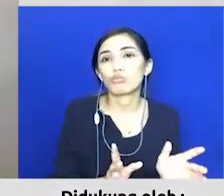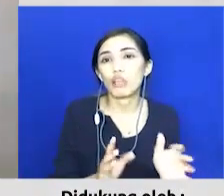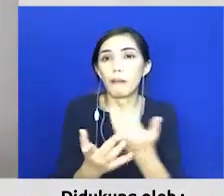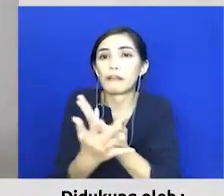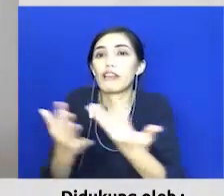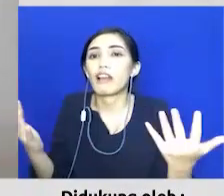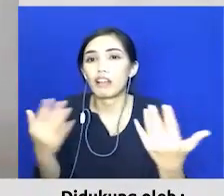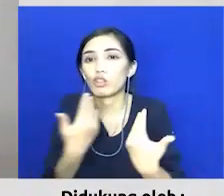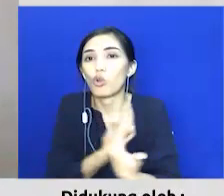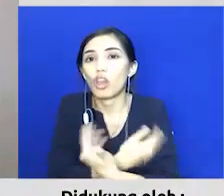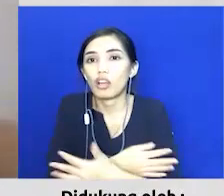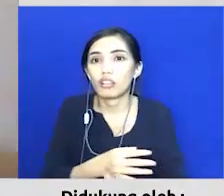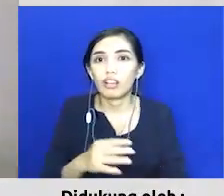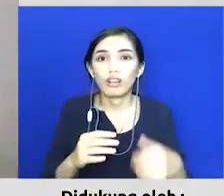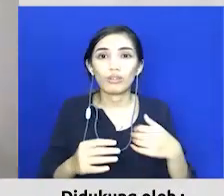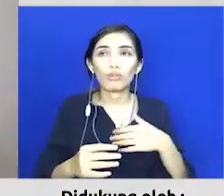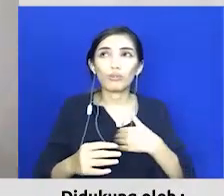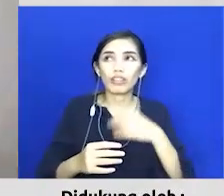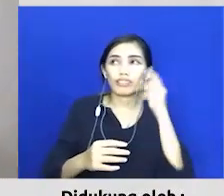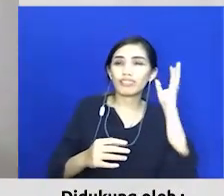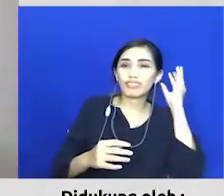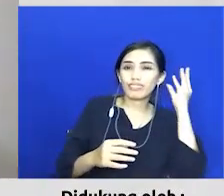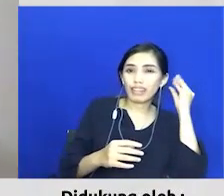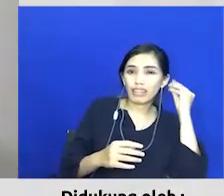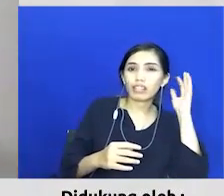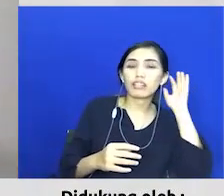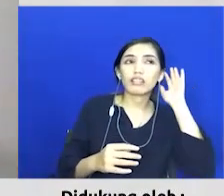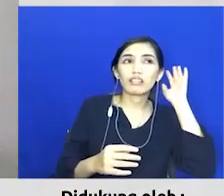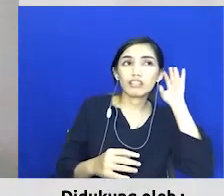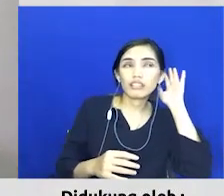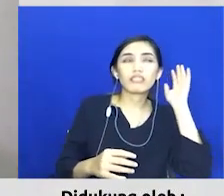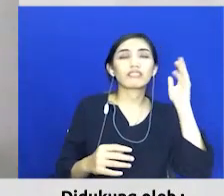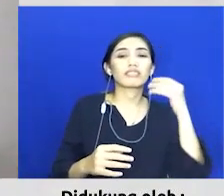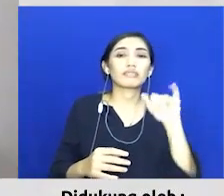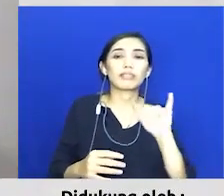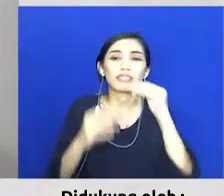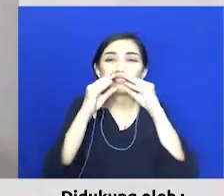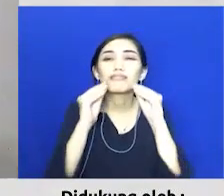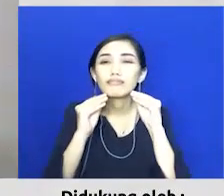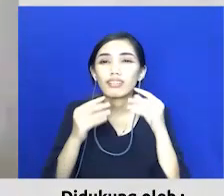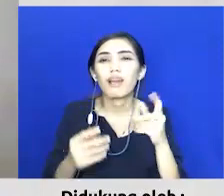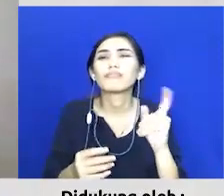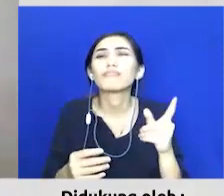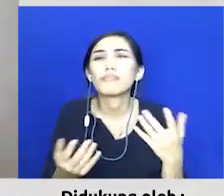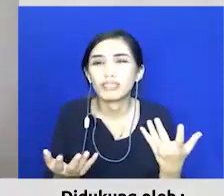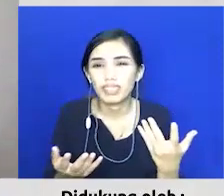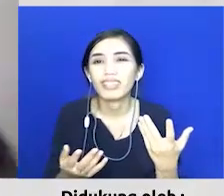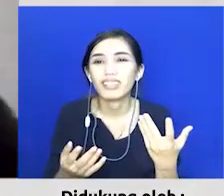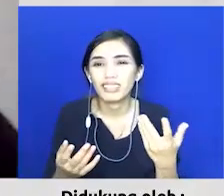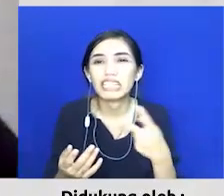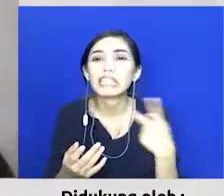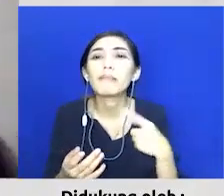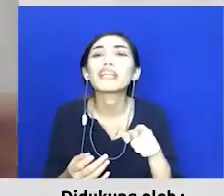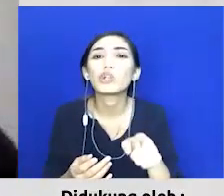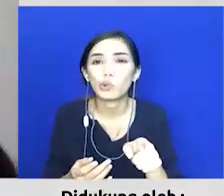kita begitu? Usmar ya gitu kan akhirnya gitu. Asrul Sahni pernah bilang bahwa apa salahnya, bukan apa salah, kita tuh harus punya karya yang